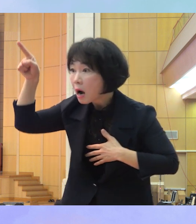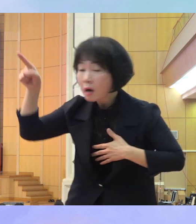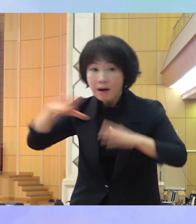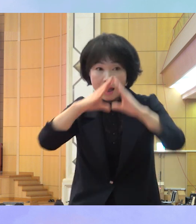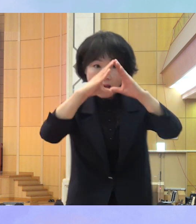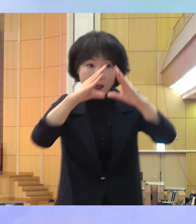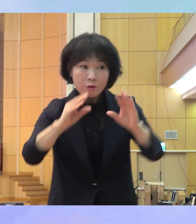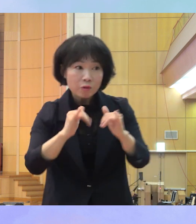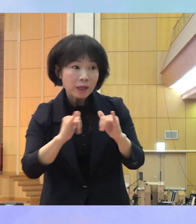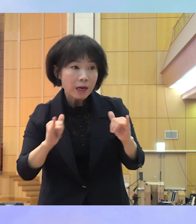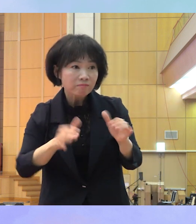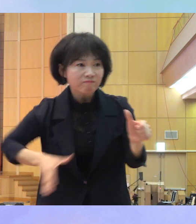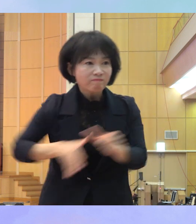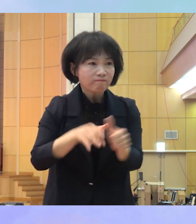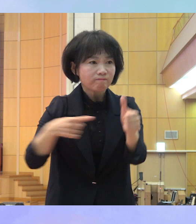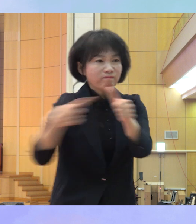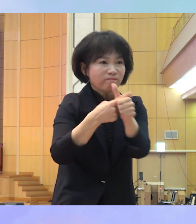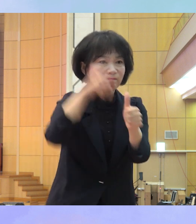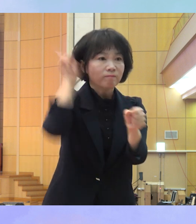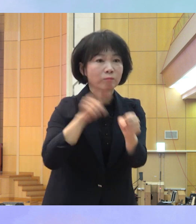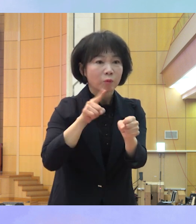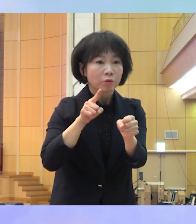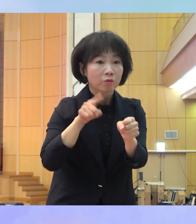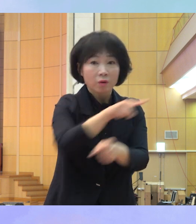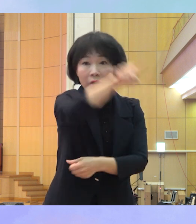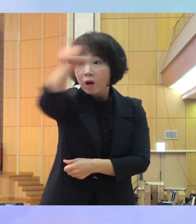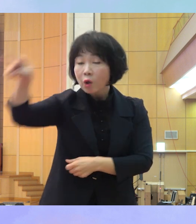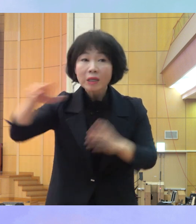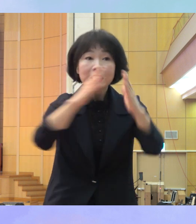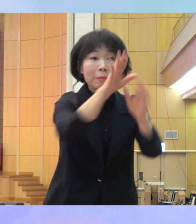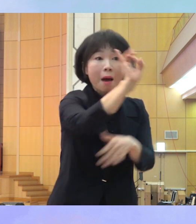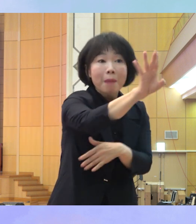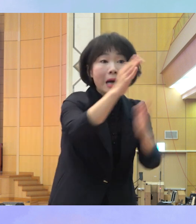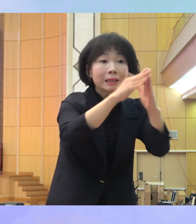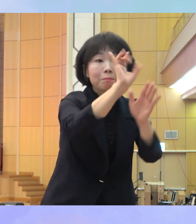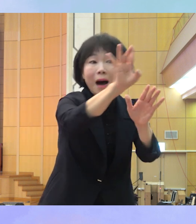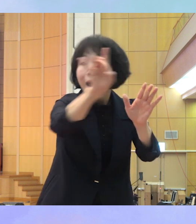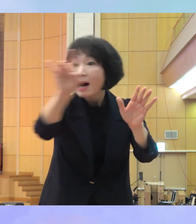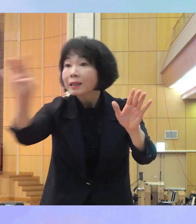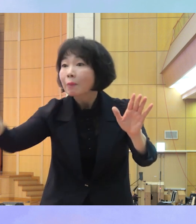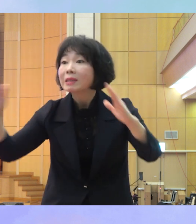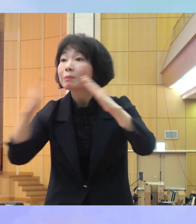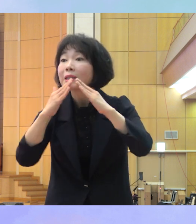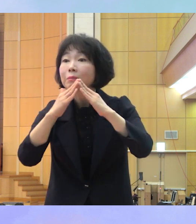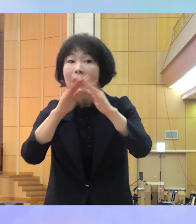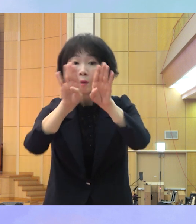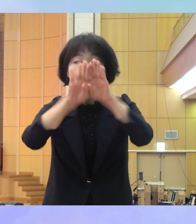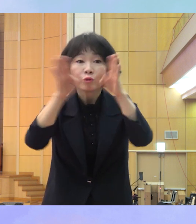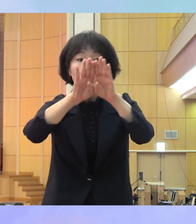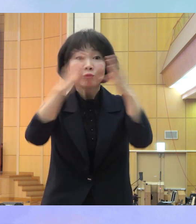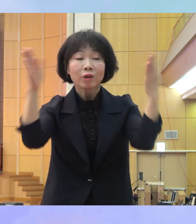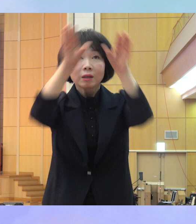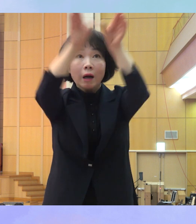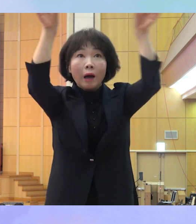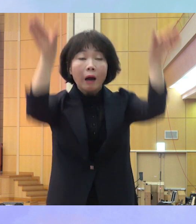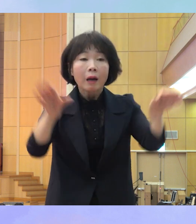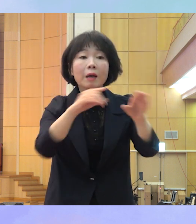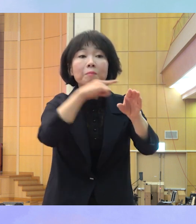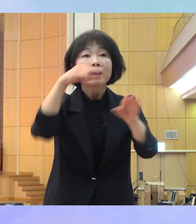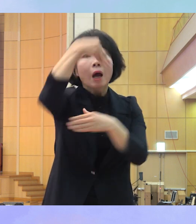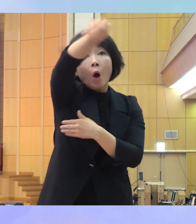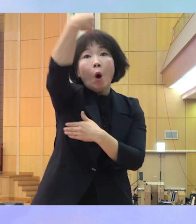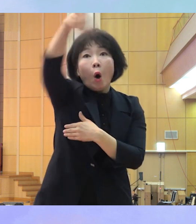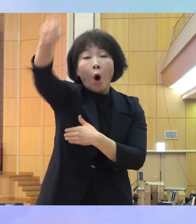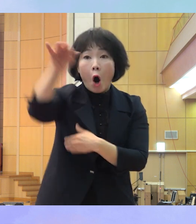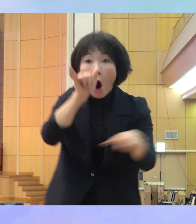문 임방과 좌우 설주의 피를 보시면 어린 양의 피가 있는 그 집에는